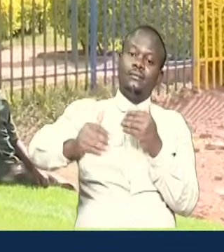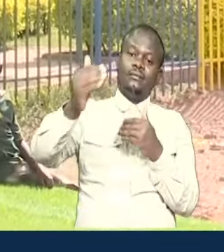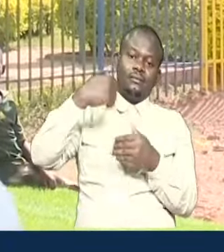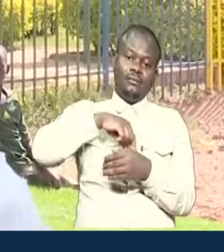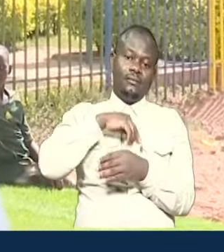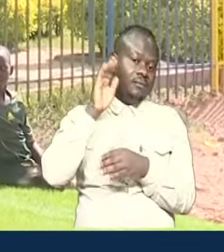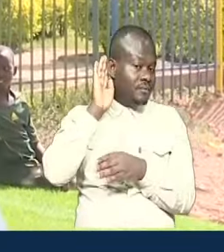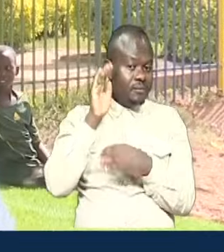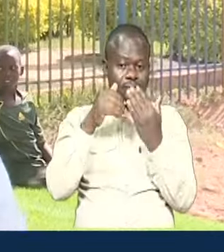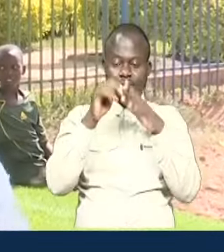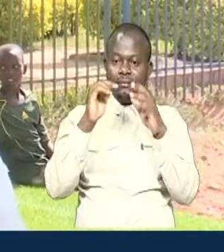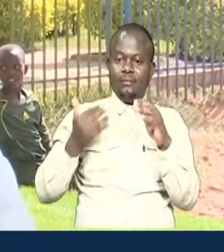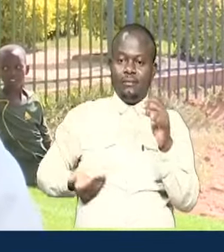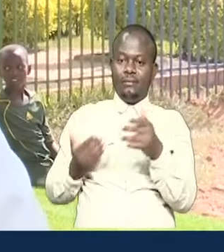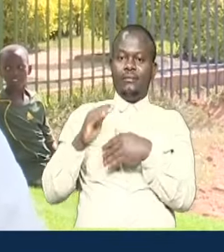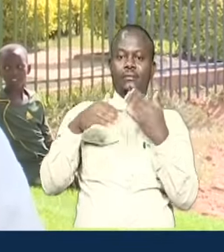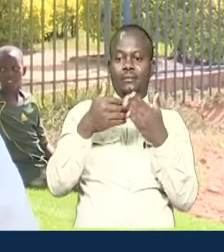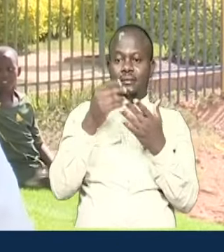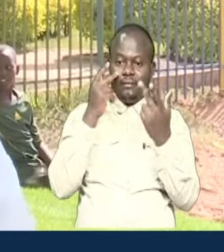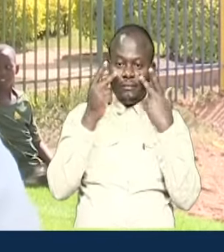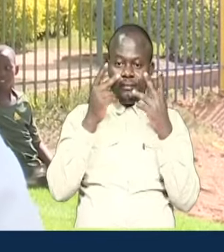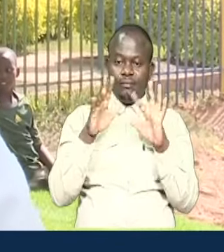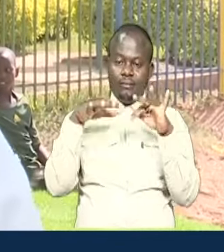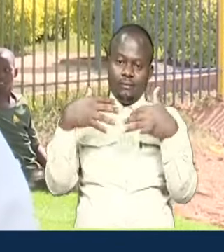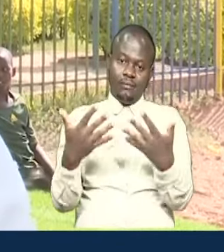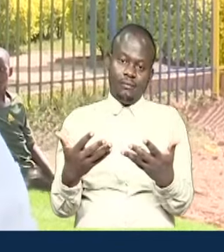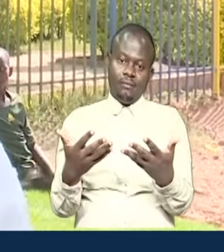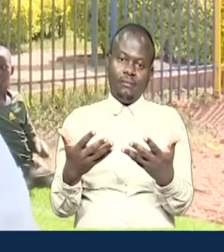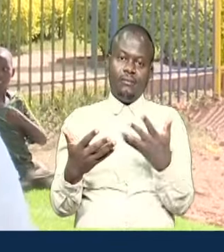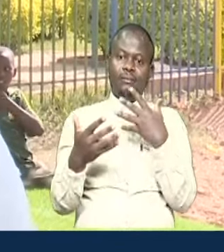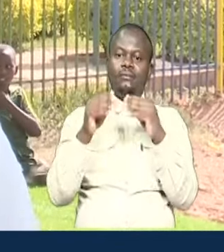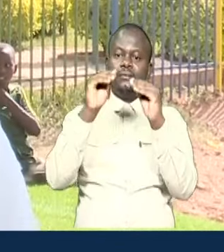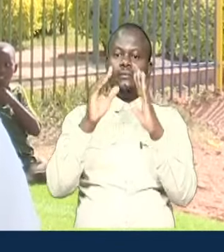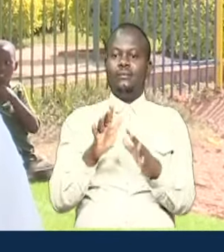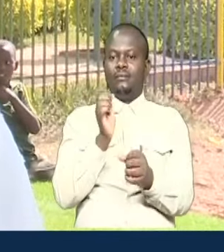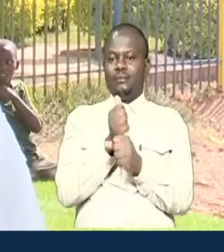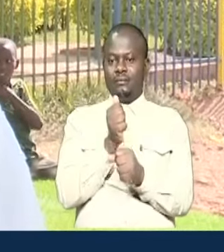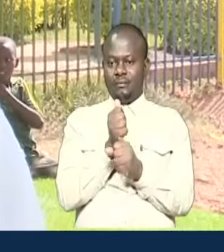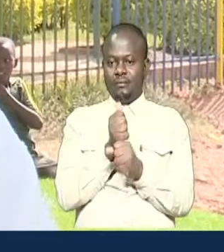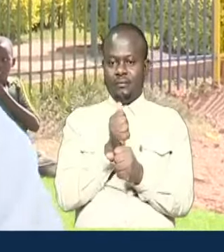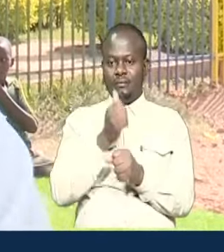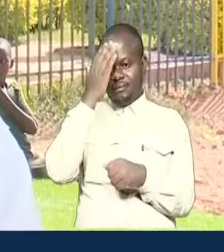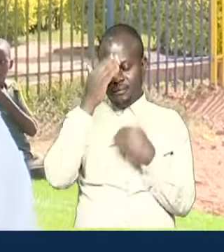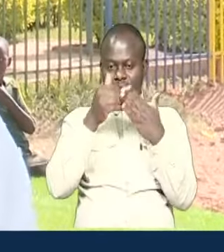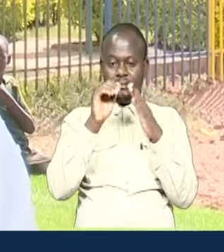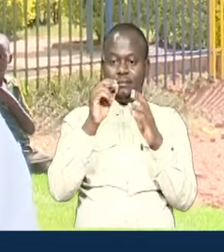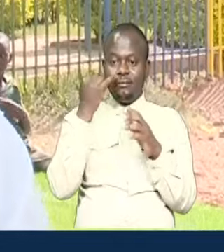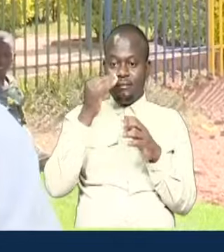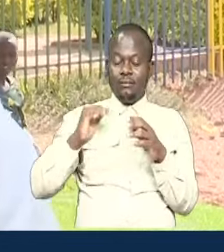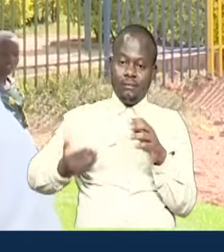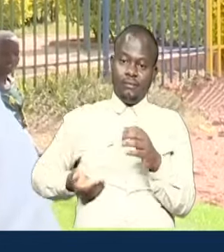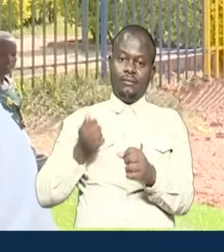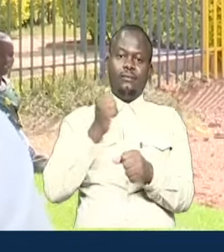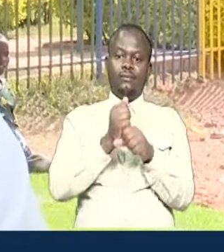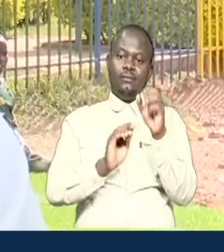duteganya ko abagore bose twazareba uburyo bakwigishwa gukora kuko iyo umugore akora